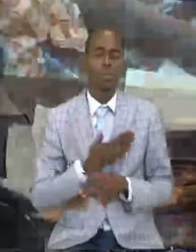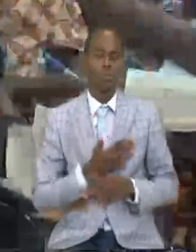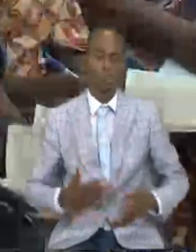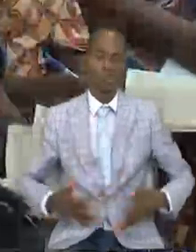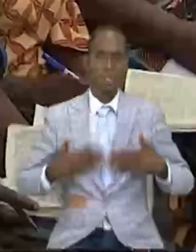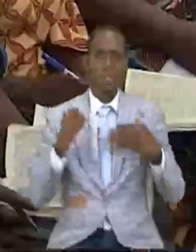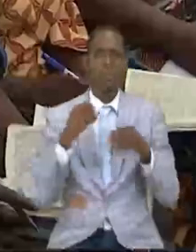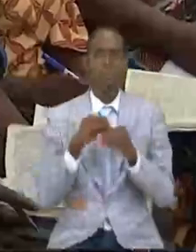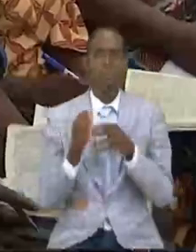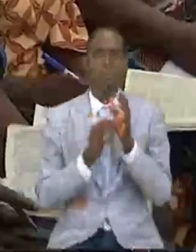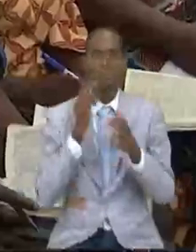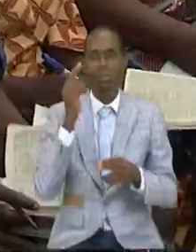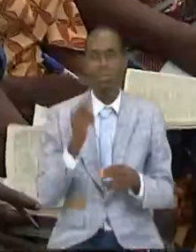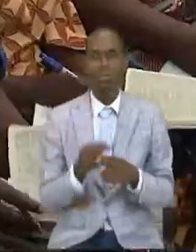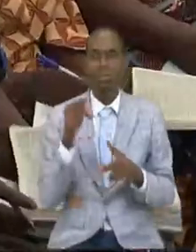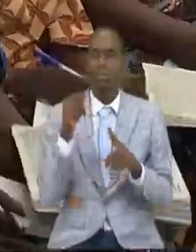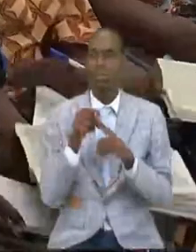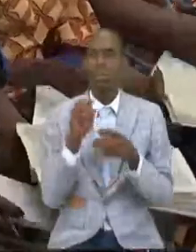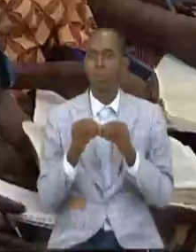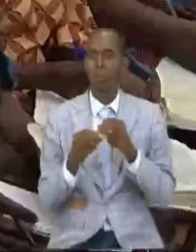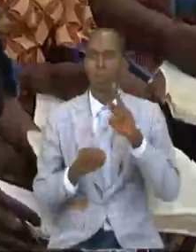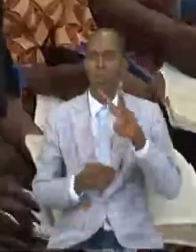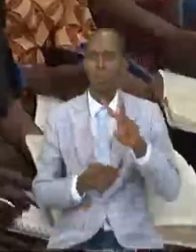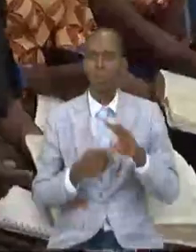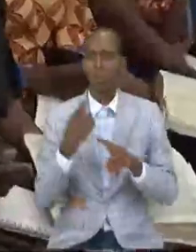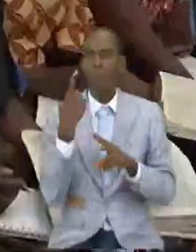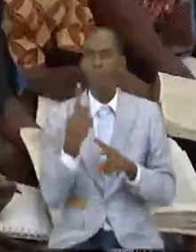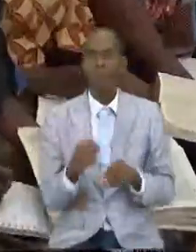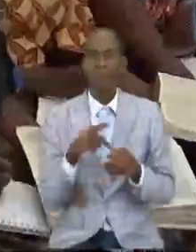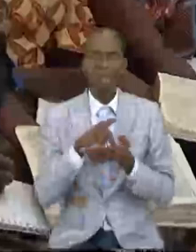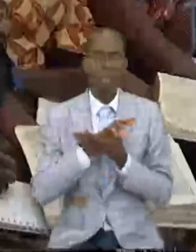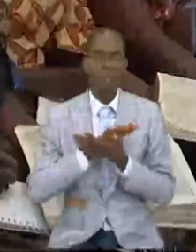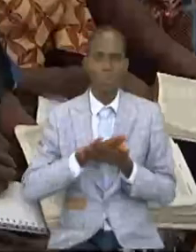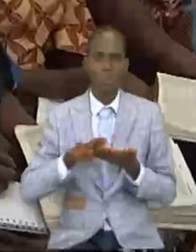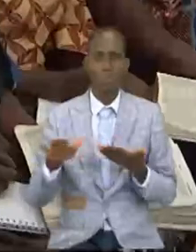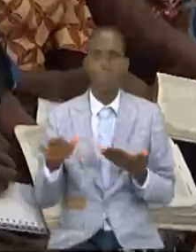de nous au nom de Jésus-Christ. Deuxième point.